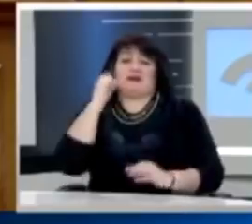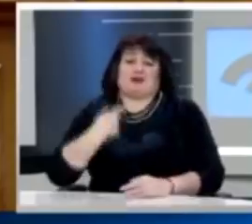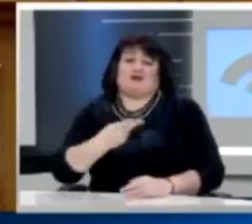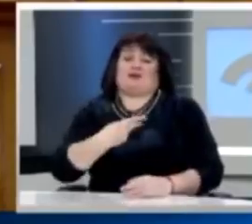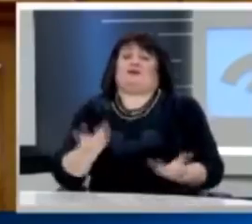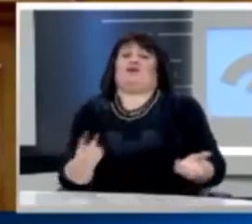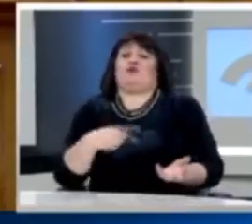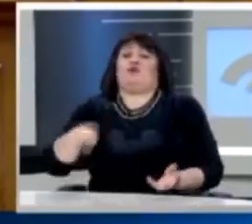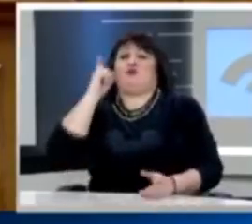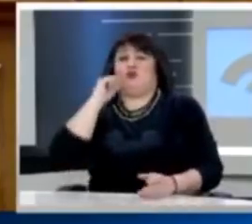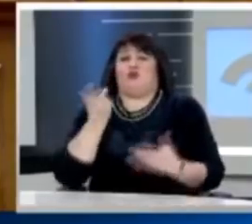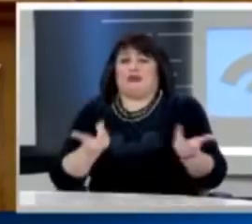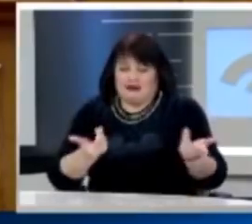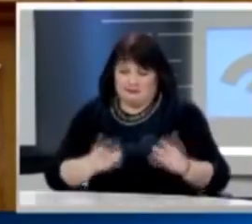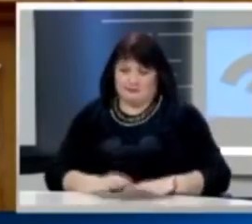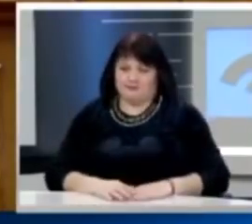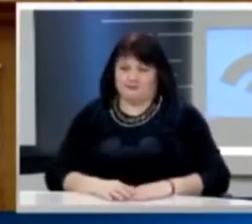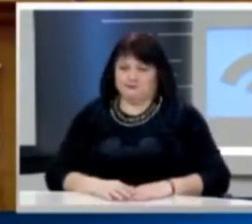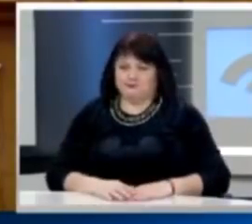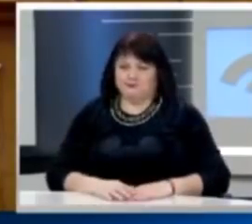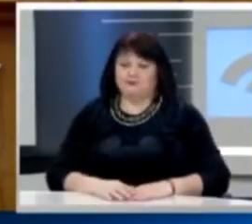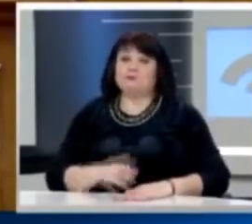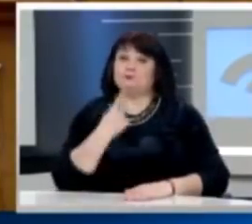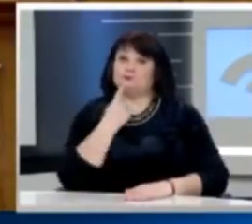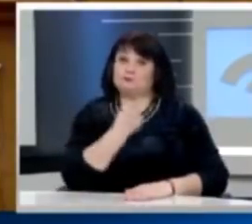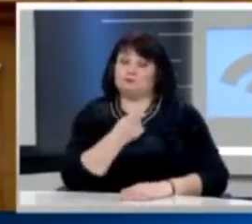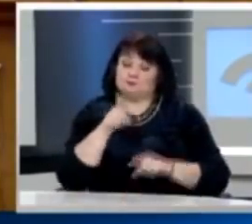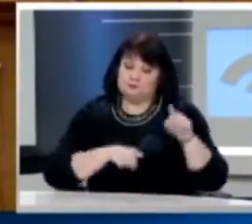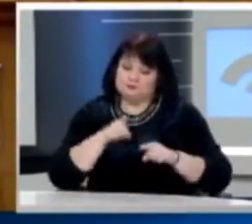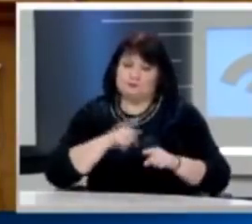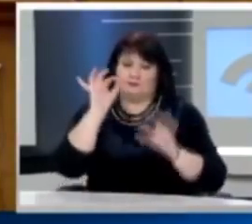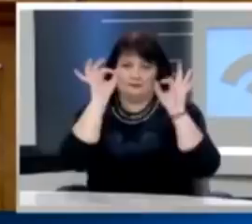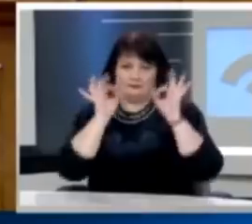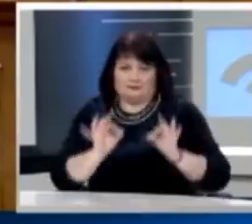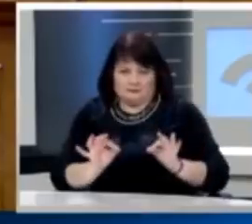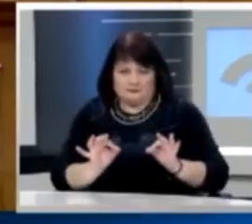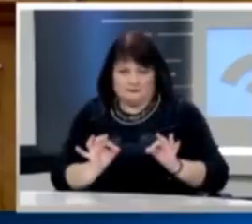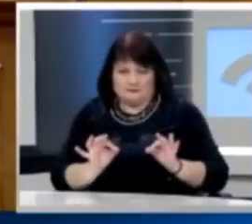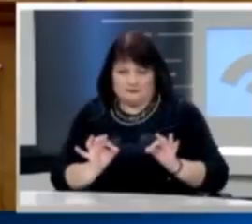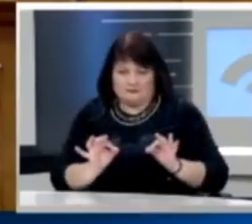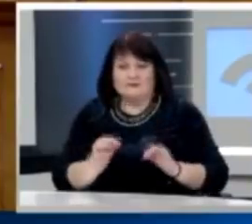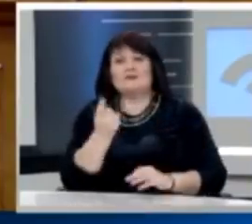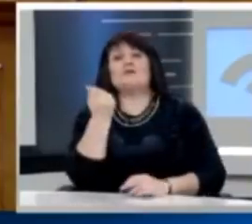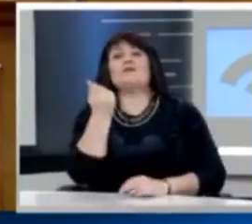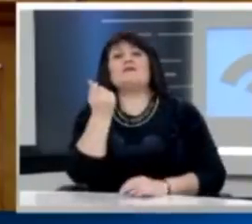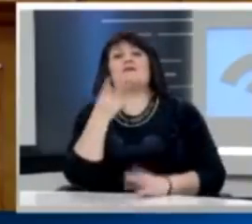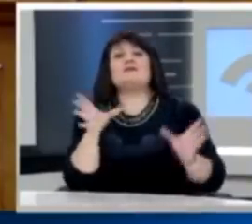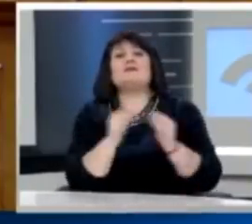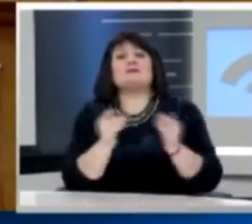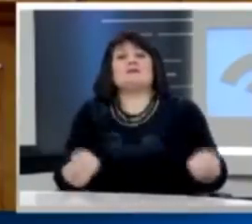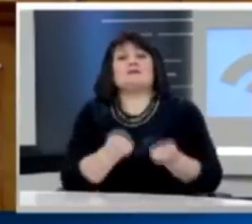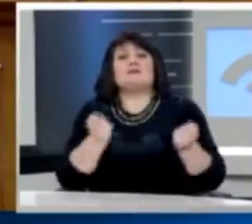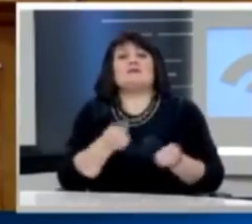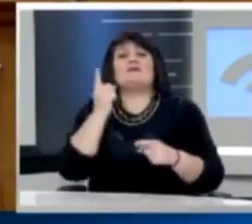ξέρουμε κι εμείς, τα ξέρουμε όλοι. Όμως θα σας παραθέσουμε ορισμένα στοιχεία που αφορούν την οικονομία της εργατικής